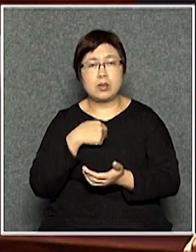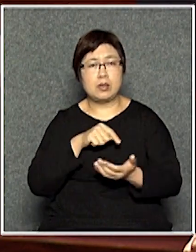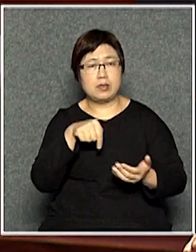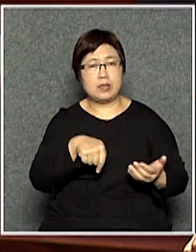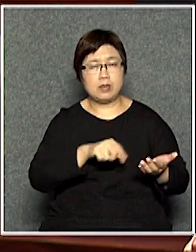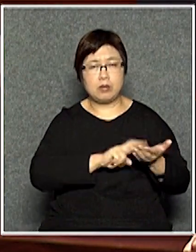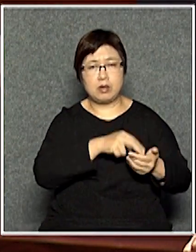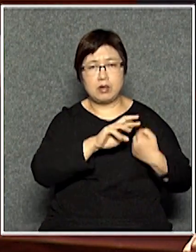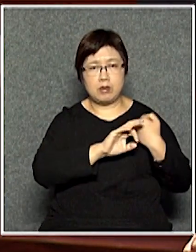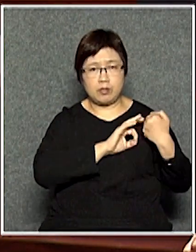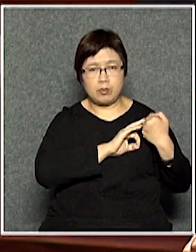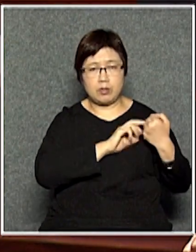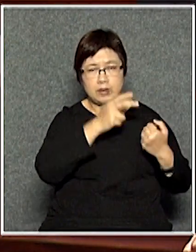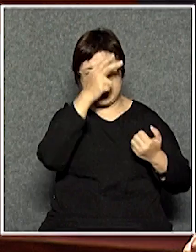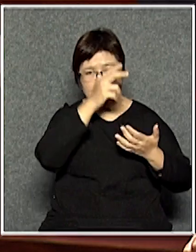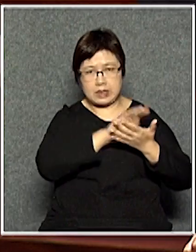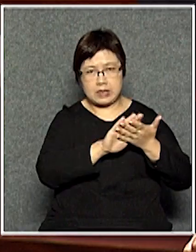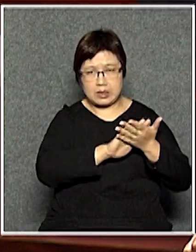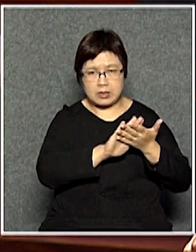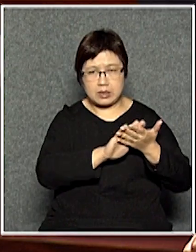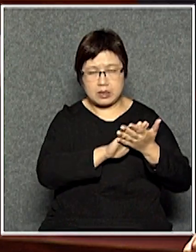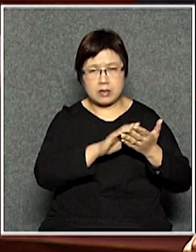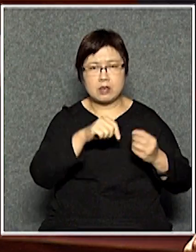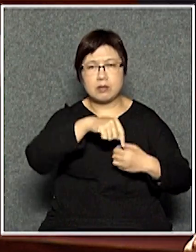個政治帳綱這個